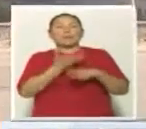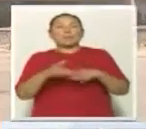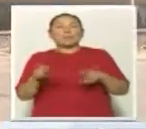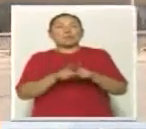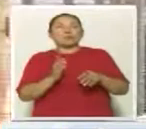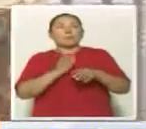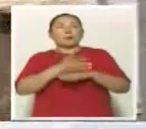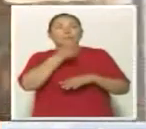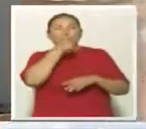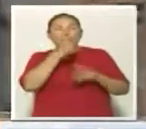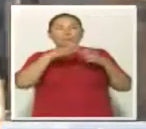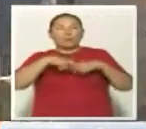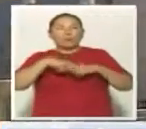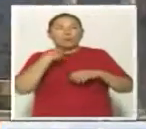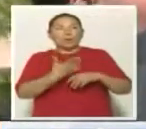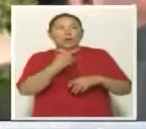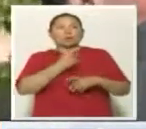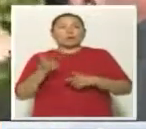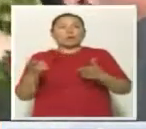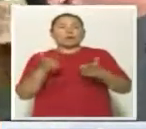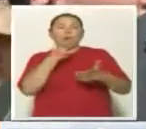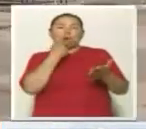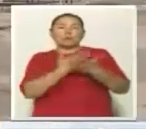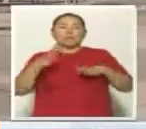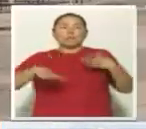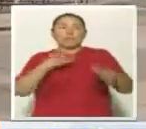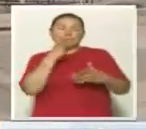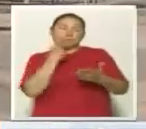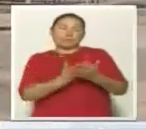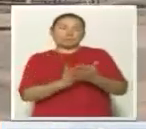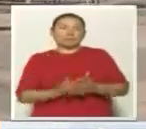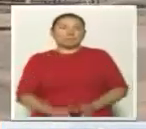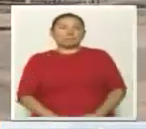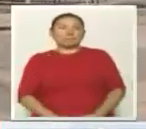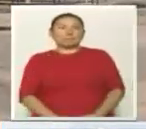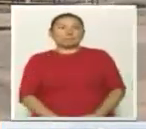заманауи қару-жарақ түрлері мен жауынгерлік даярлығын көрсетті.